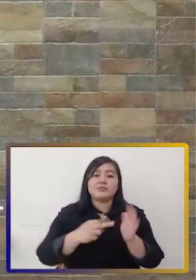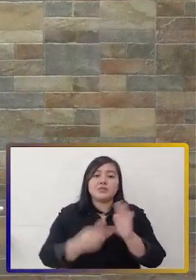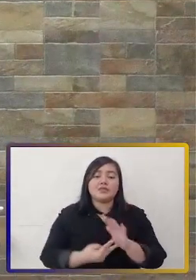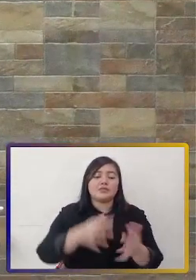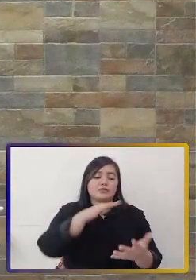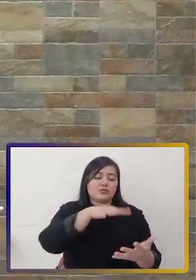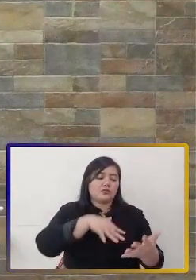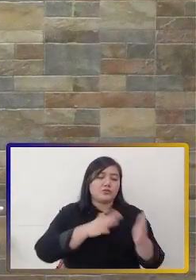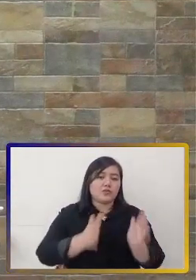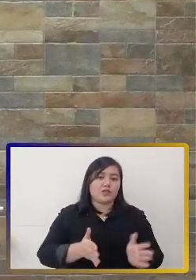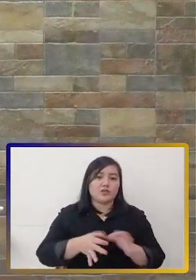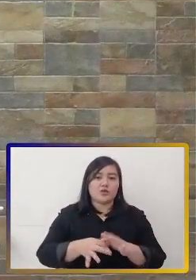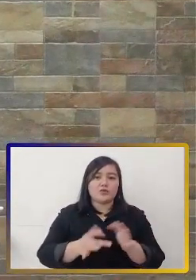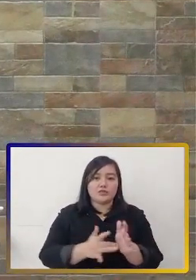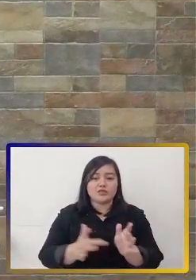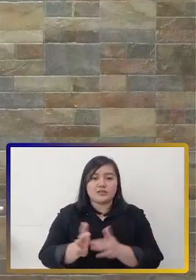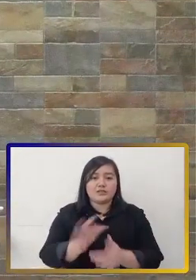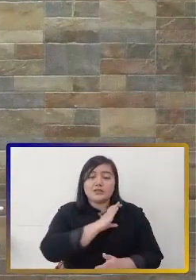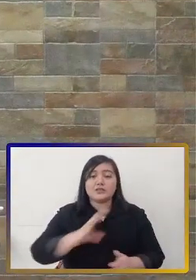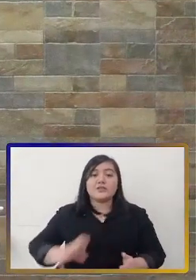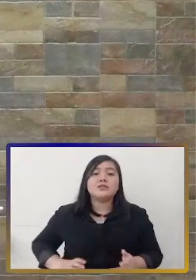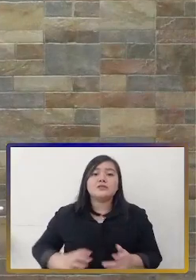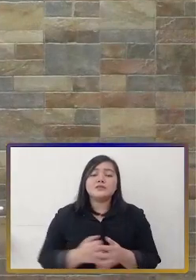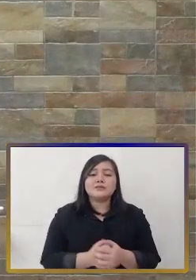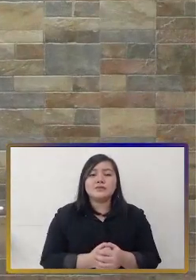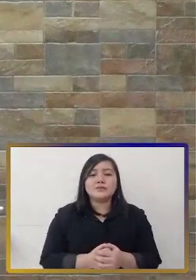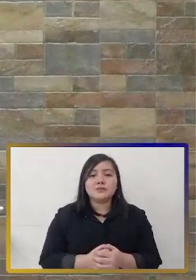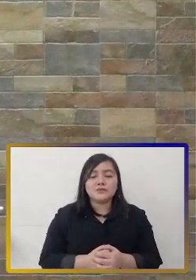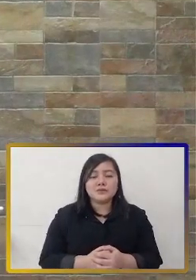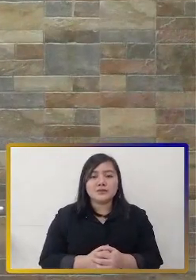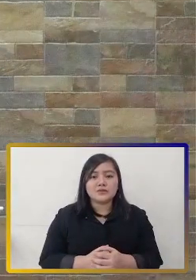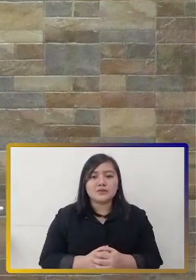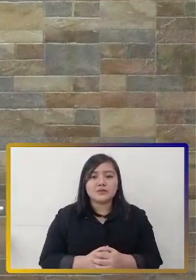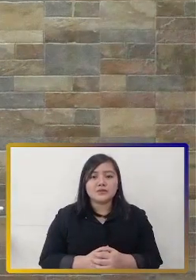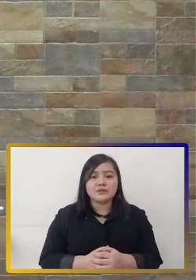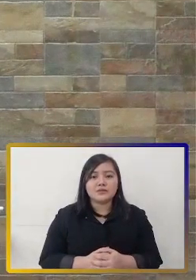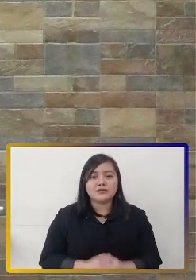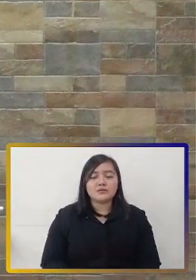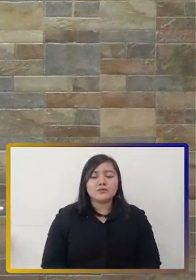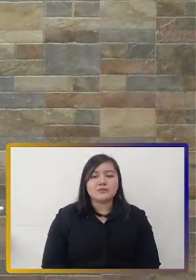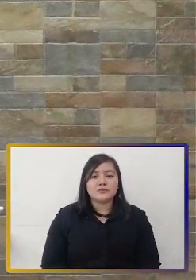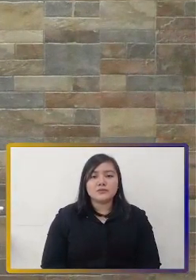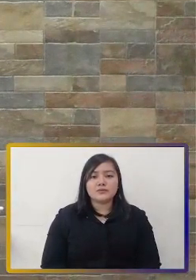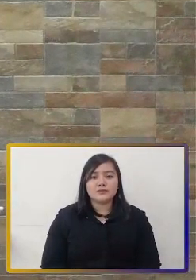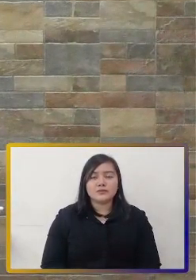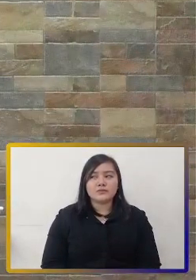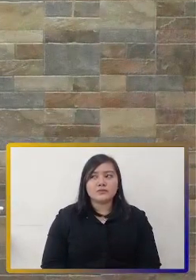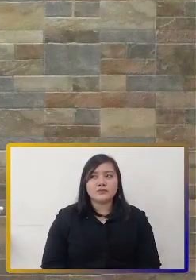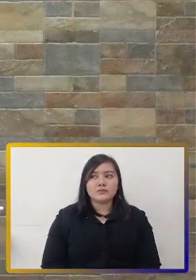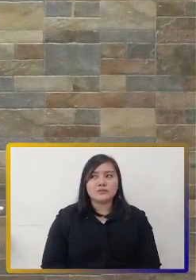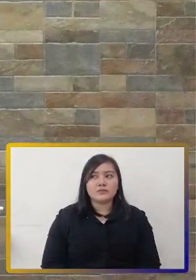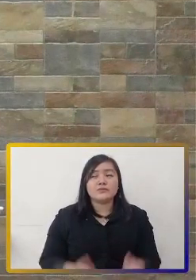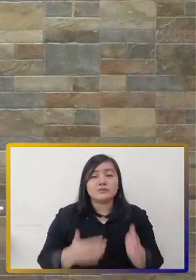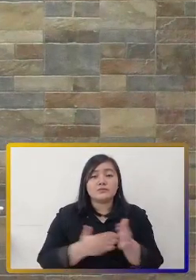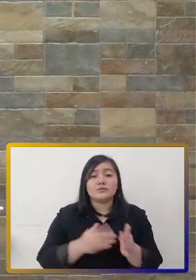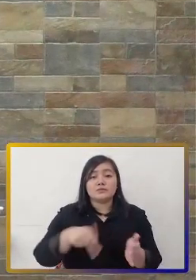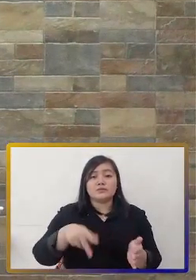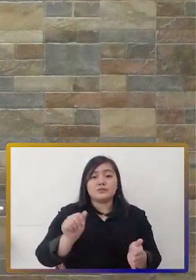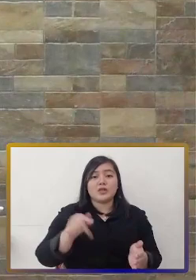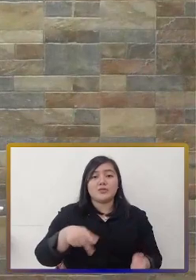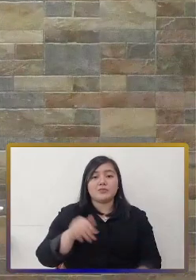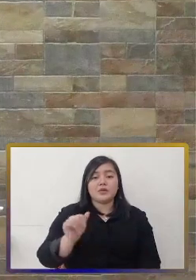Mag-aaral. Okay? So isa po sila sa mga disciples ni John. Isa po si Papias sa disciple po ni John.